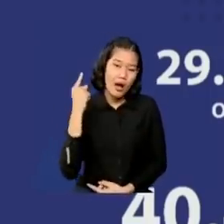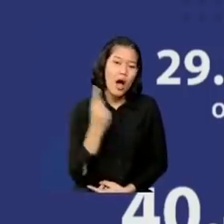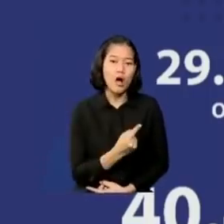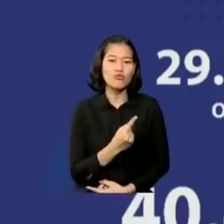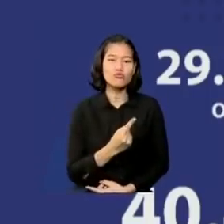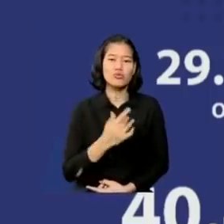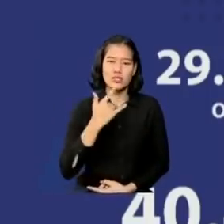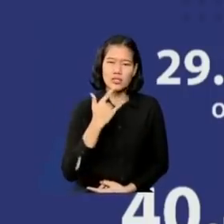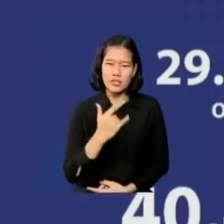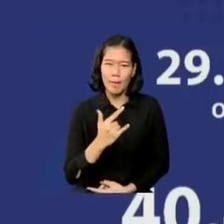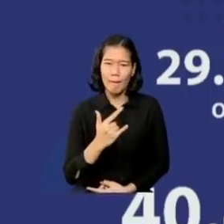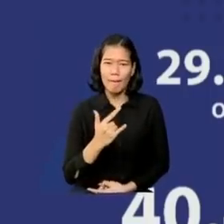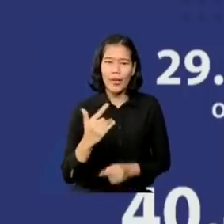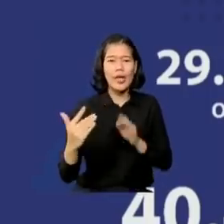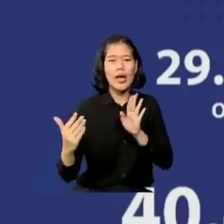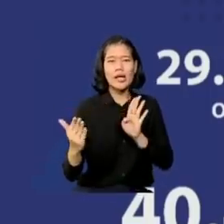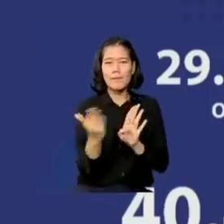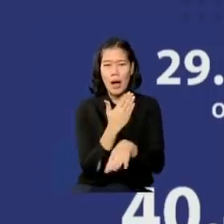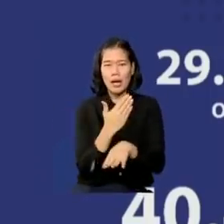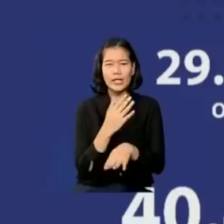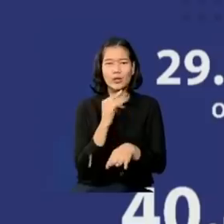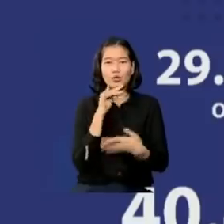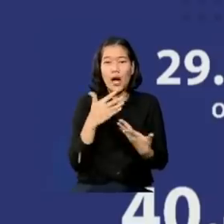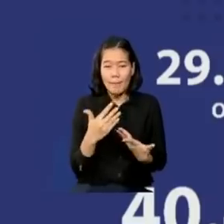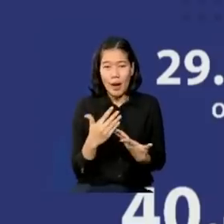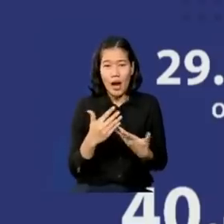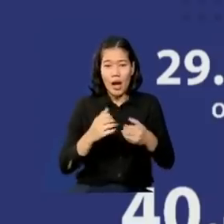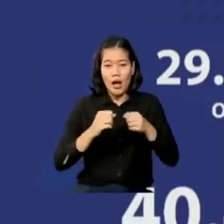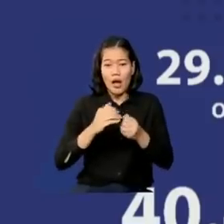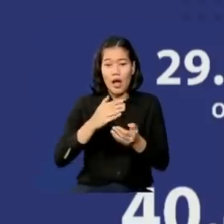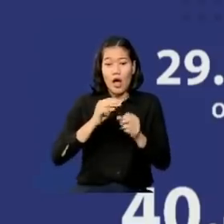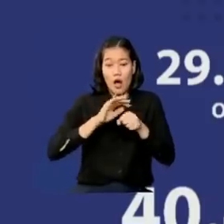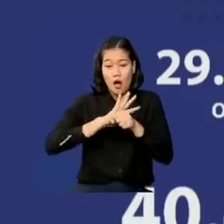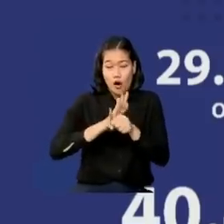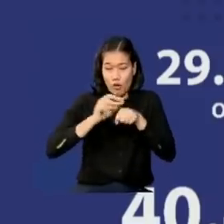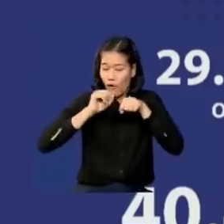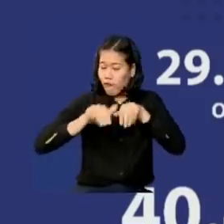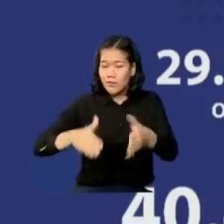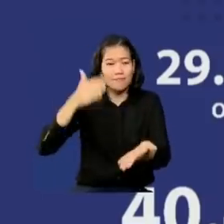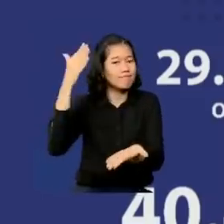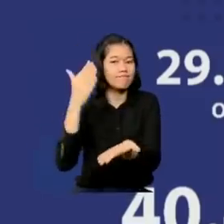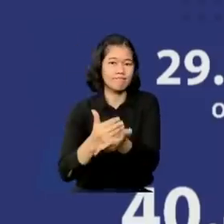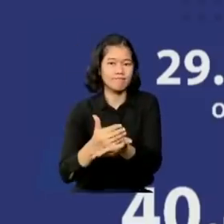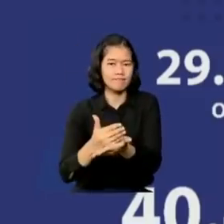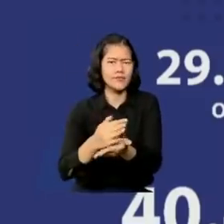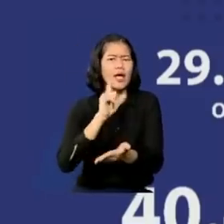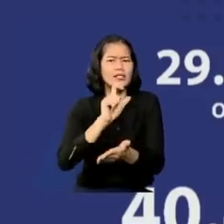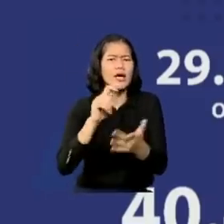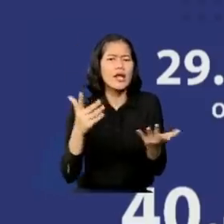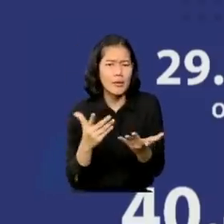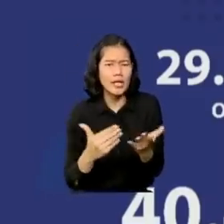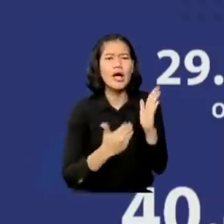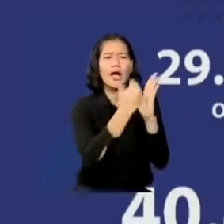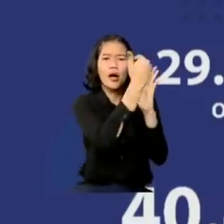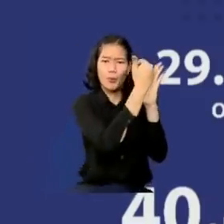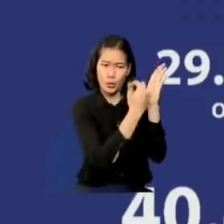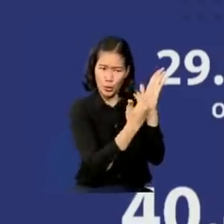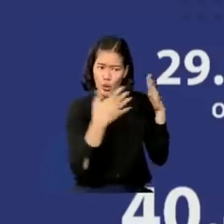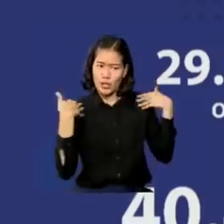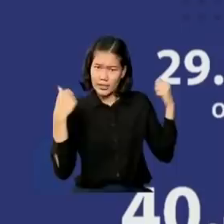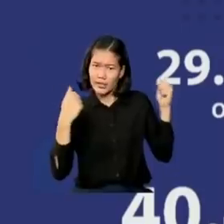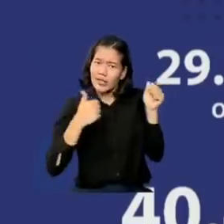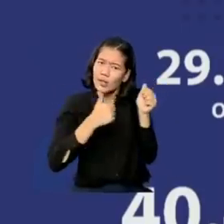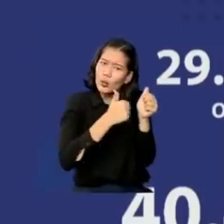tetap kembali untuk mengendalikan sebaran Penyakit ini dengan menjalankan protokol kesehatan secara